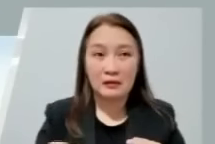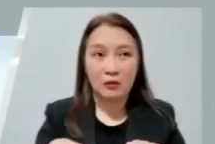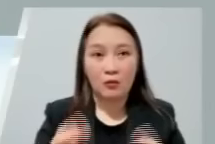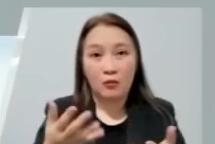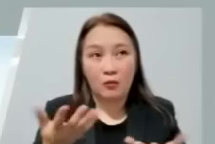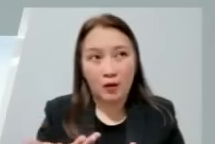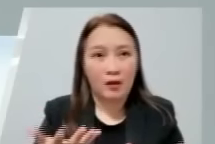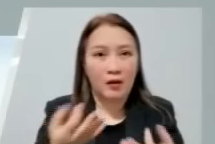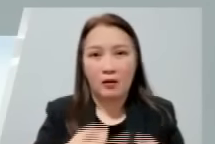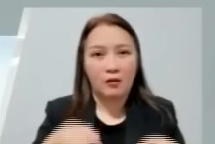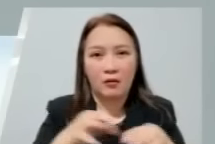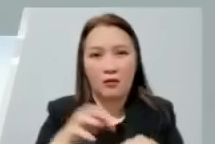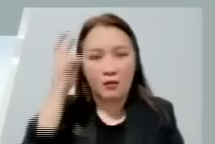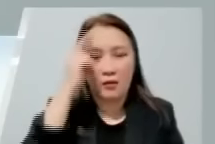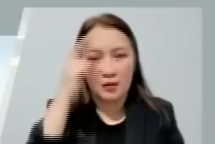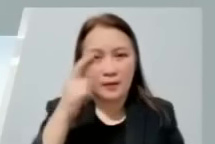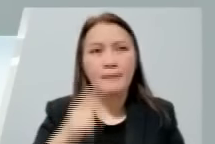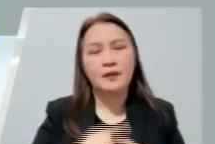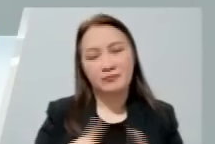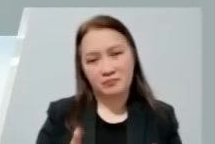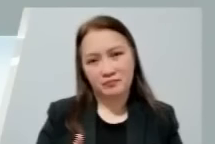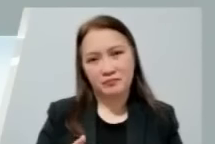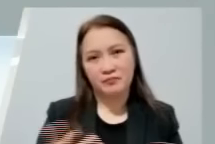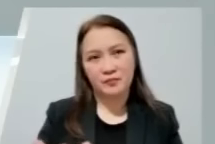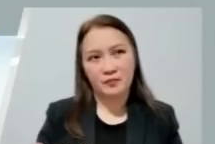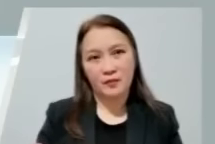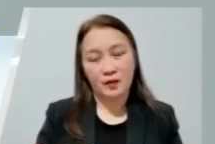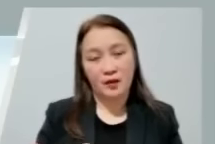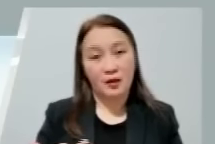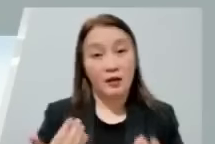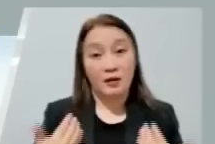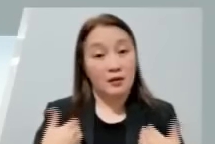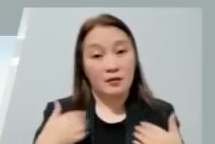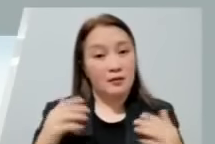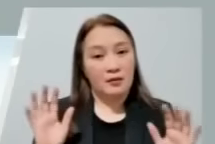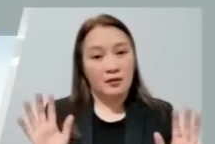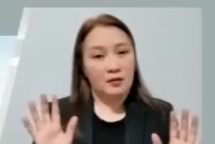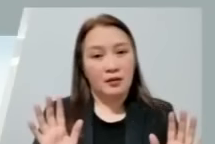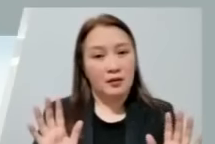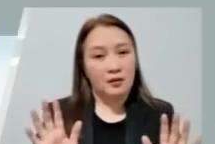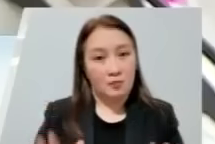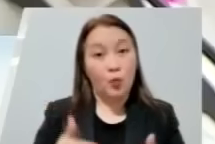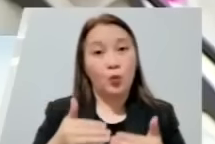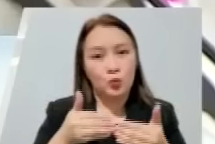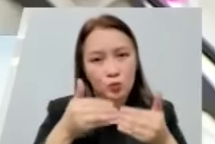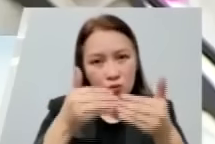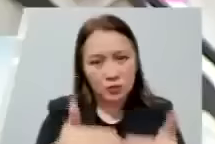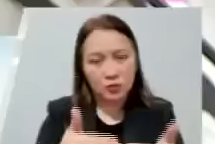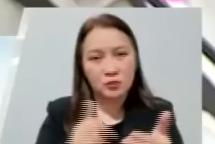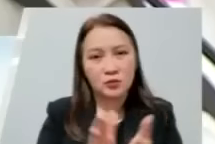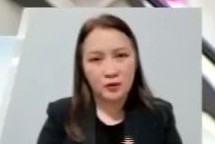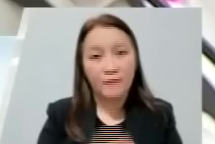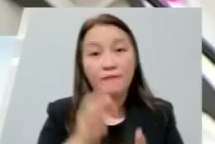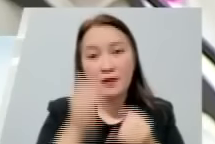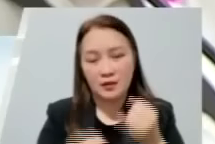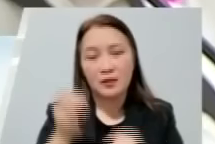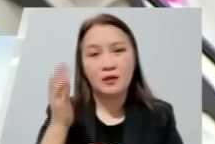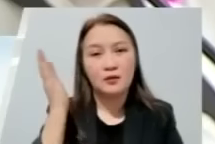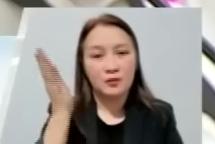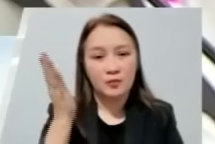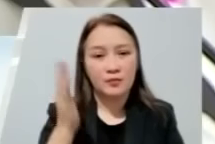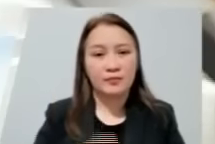we will consider that as a waiver on her part and then we will proceed with our final report. Ang di pagharap ni VP Sara